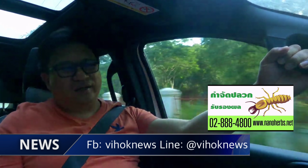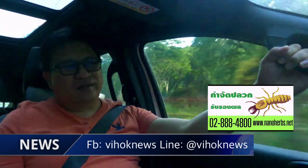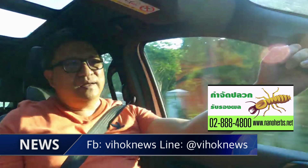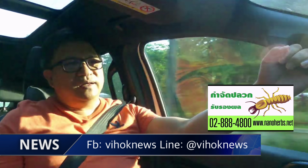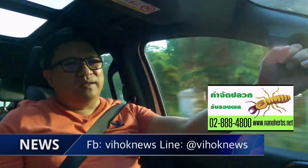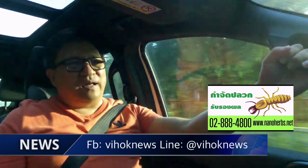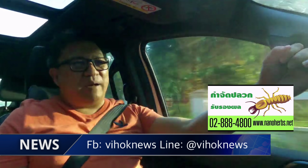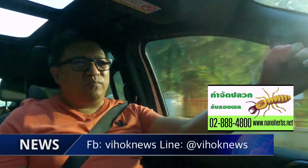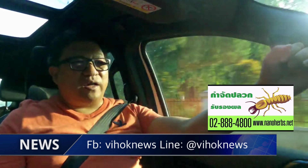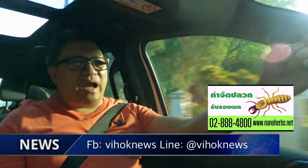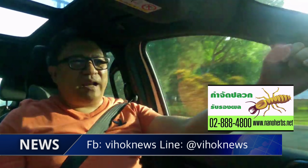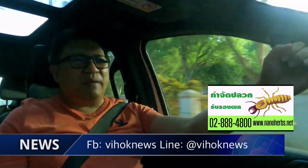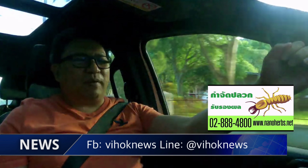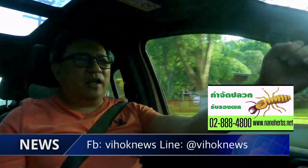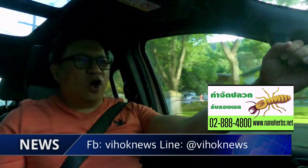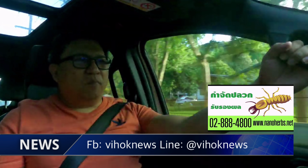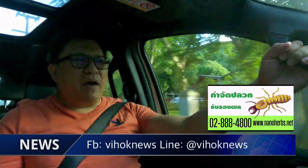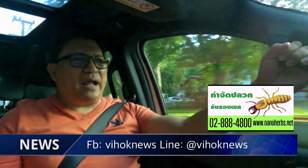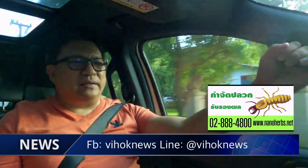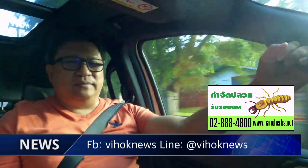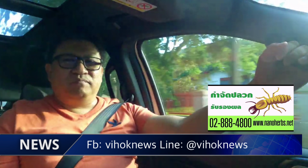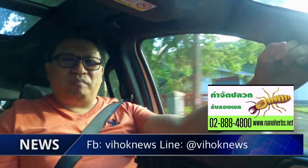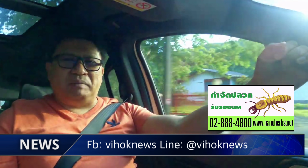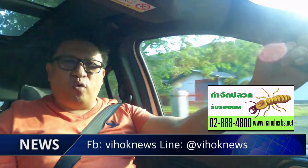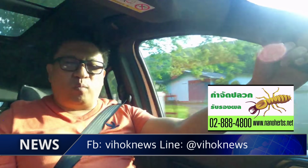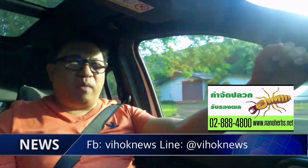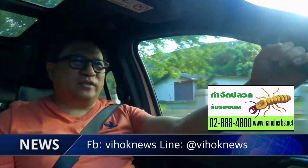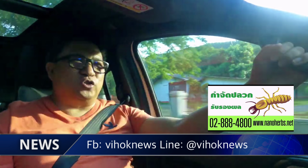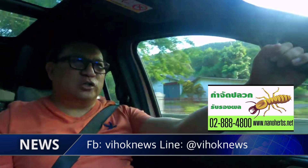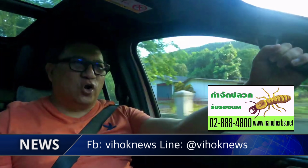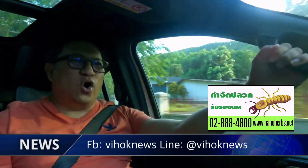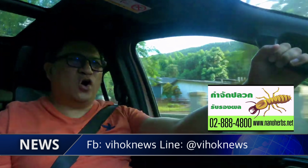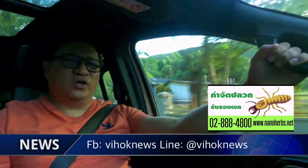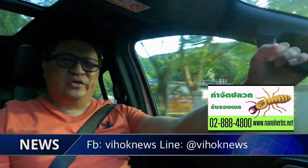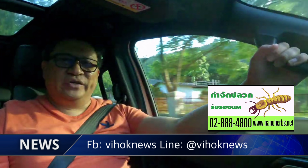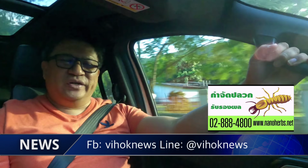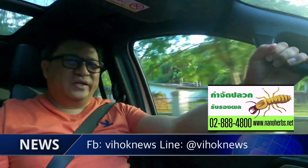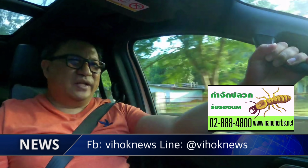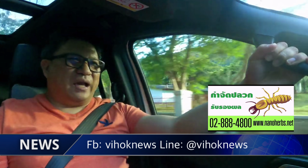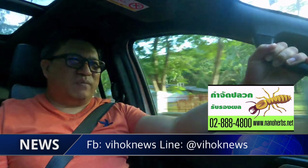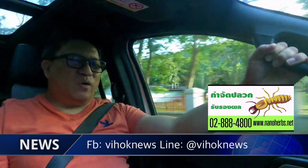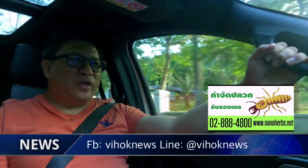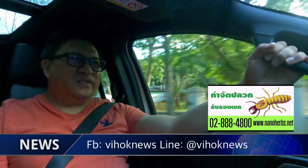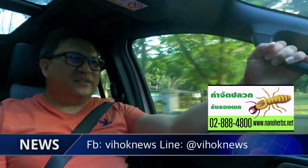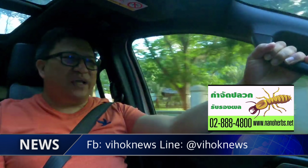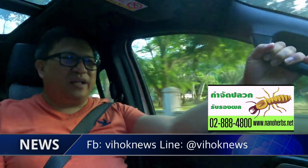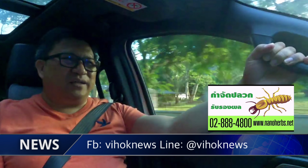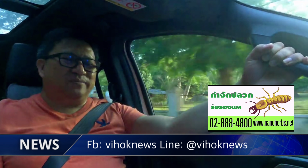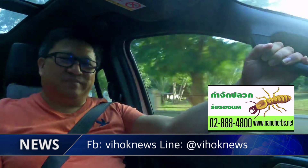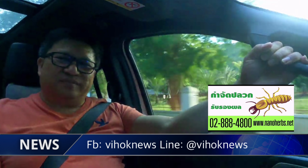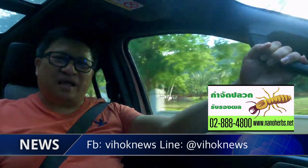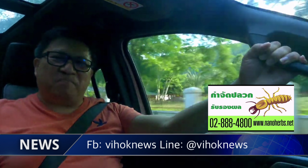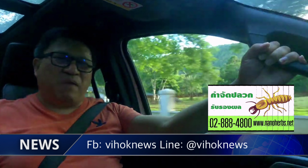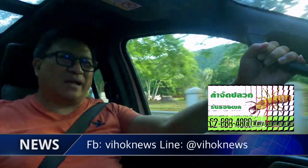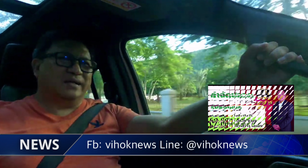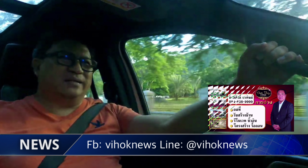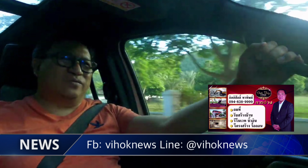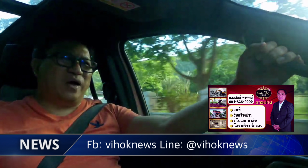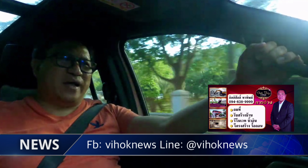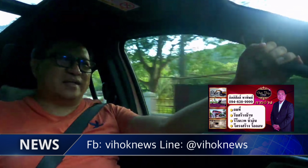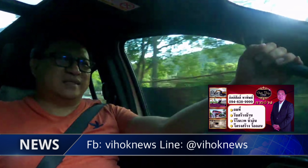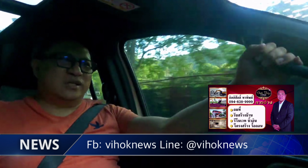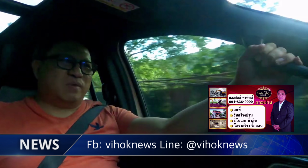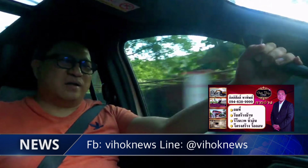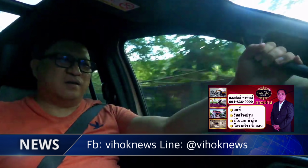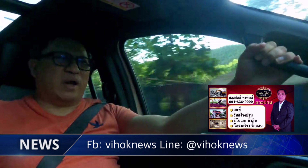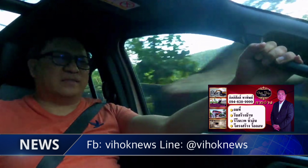ฐมนตรีนะครับด้วยการให้ไปล้อมบ้านไปบุกบ้านส.ส.นะครับก็คงเห็นชัดเจนนะครับมากขึ้น